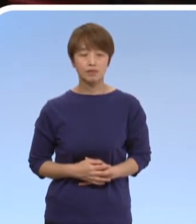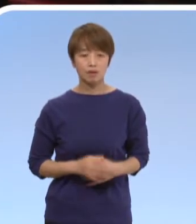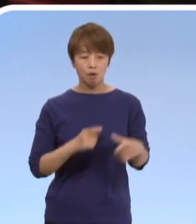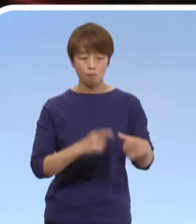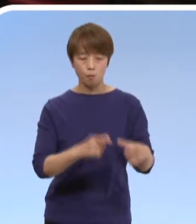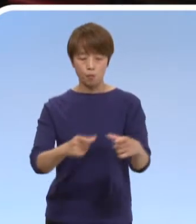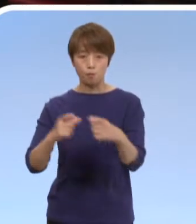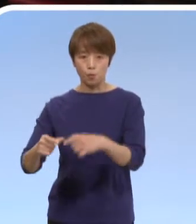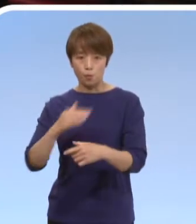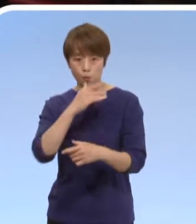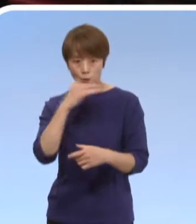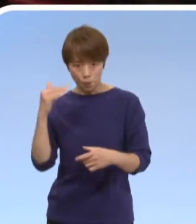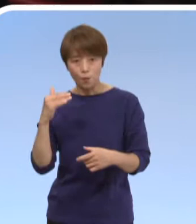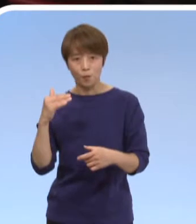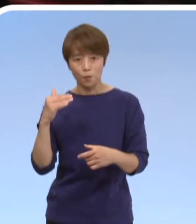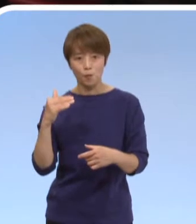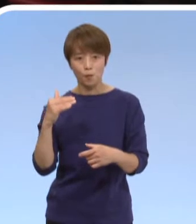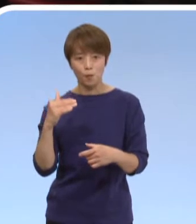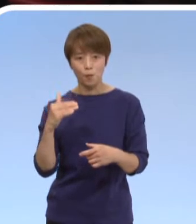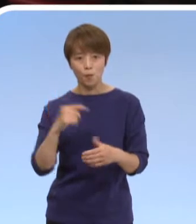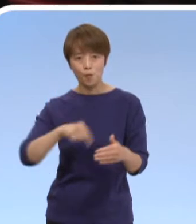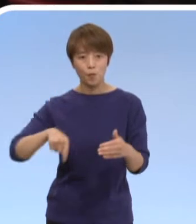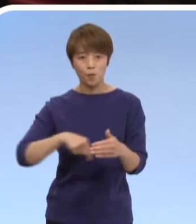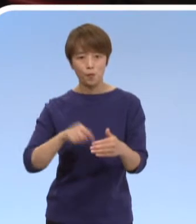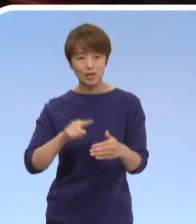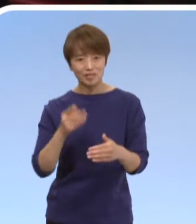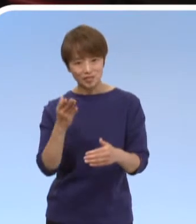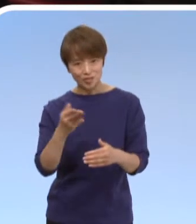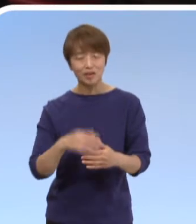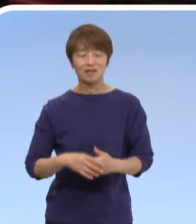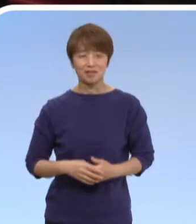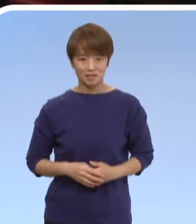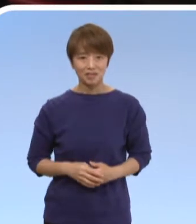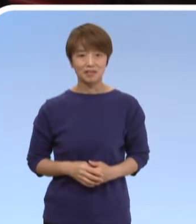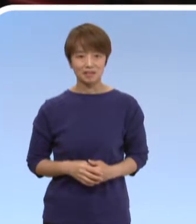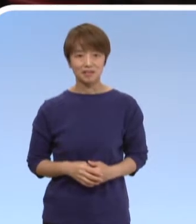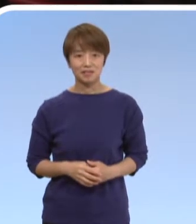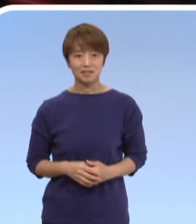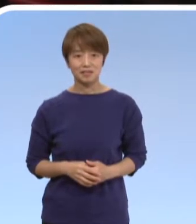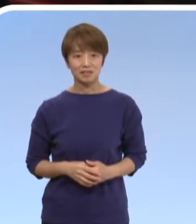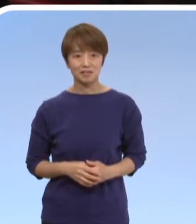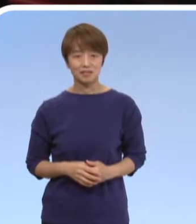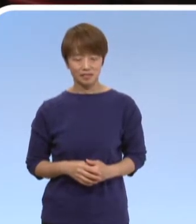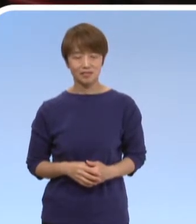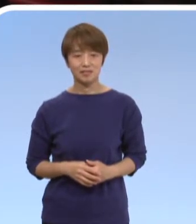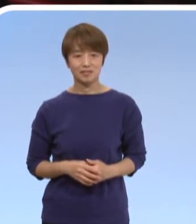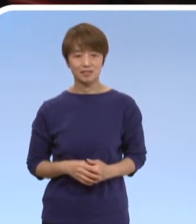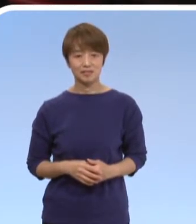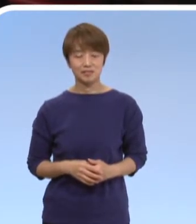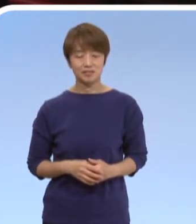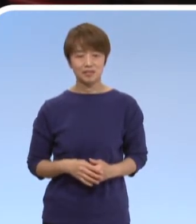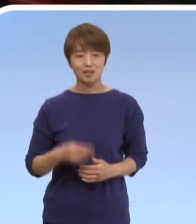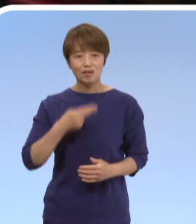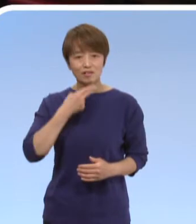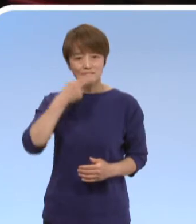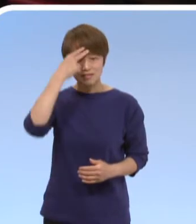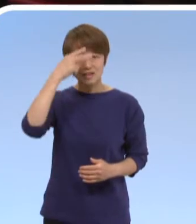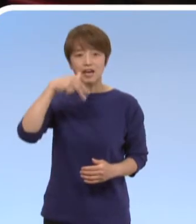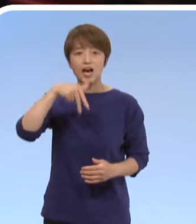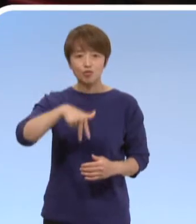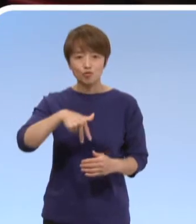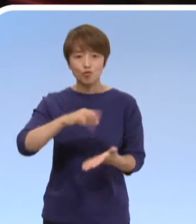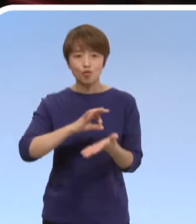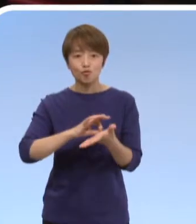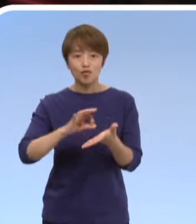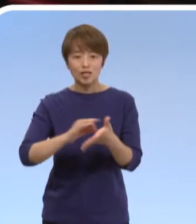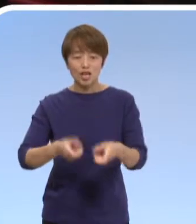お、すごく豪華ですね。なんというお料理ですか？ こちら当店自慢の大吟醸酒